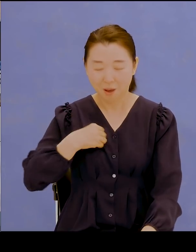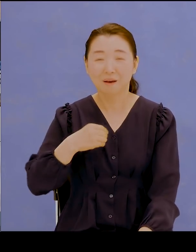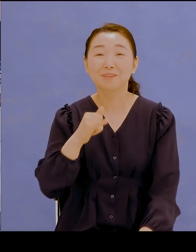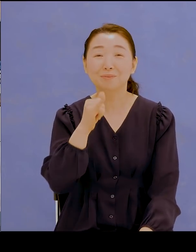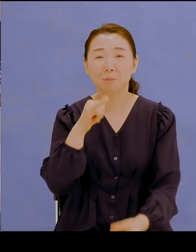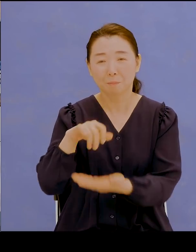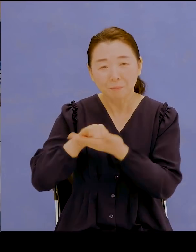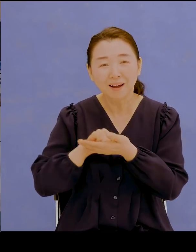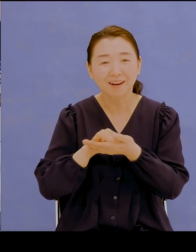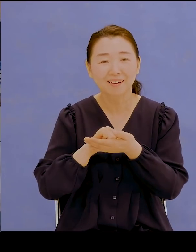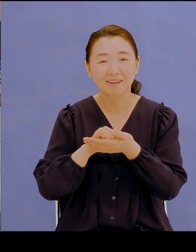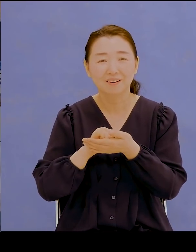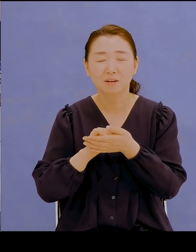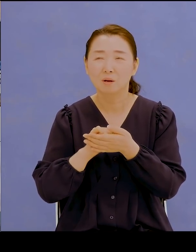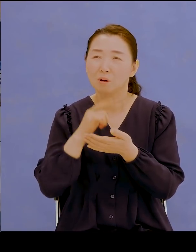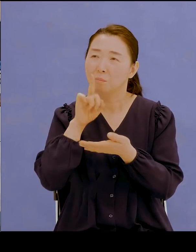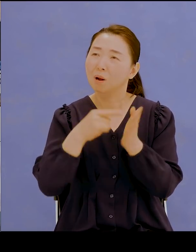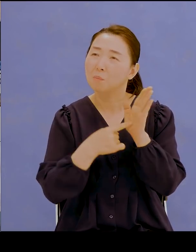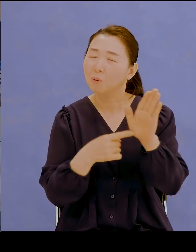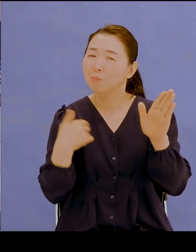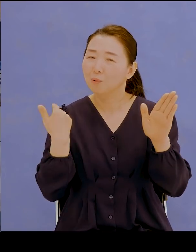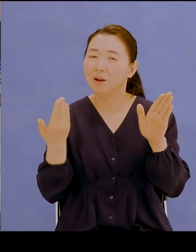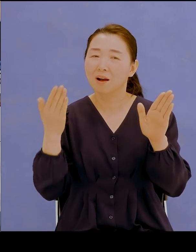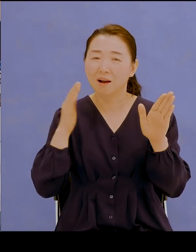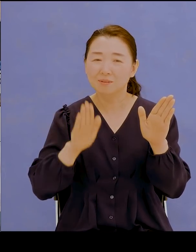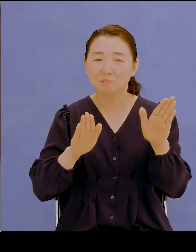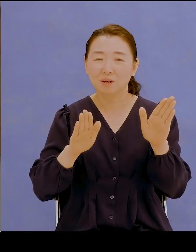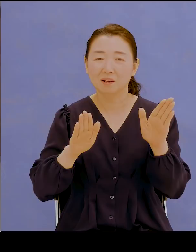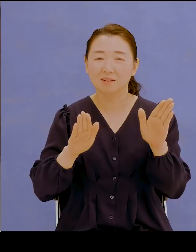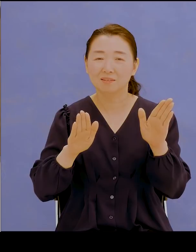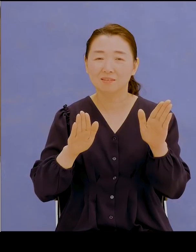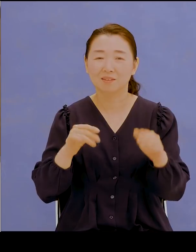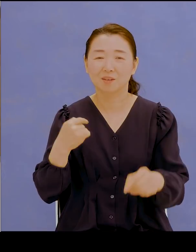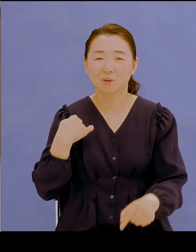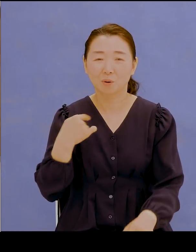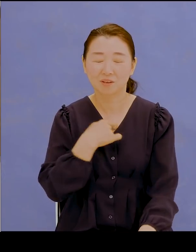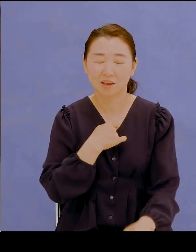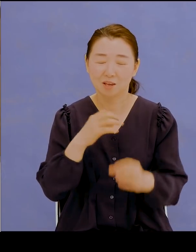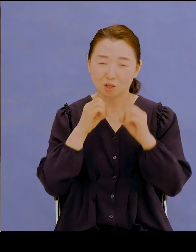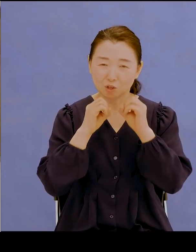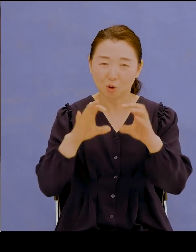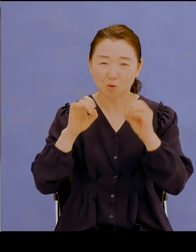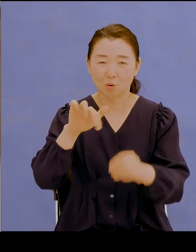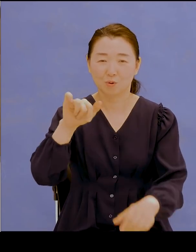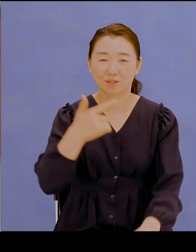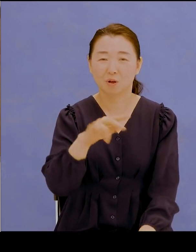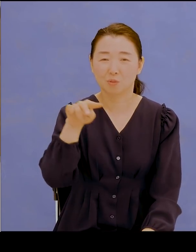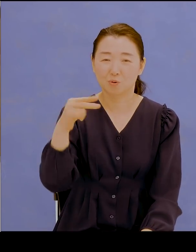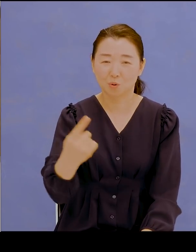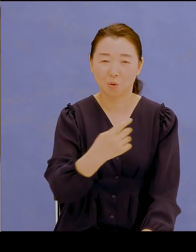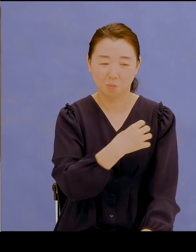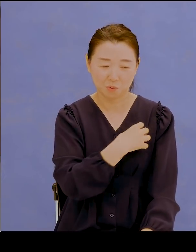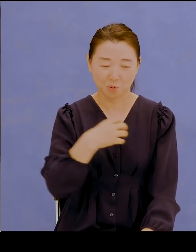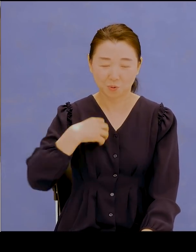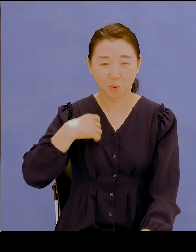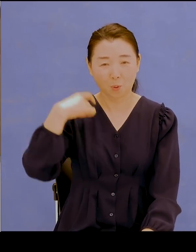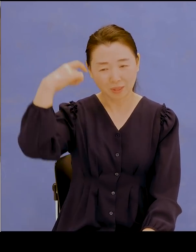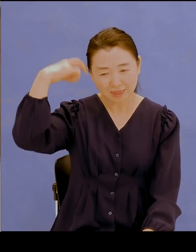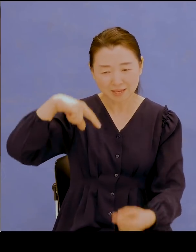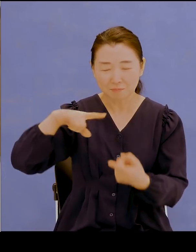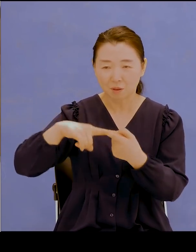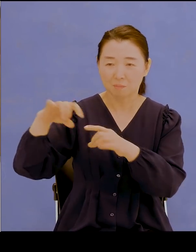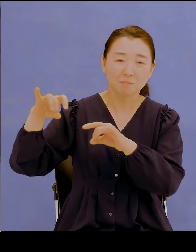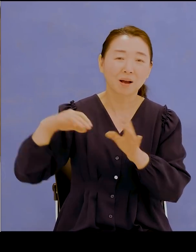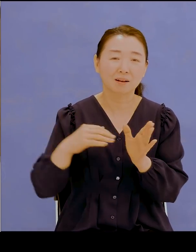그게 뭔지 뭐라고 표현해야 될지 모르겠는데 내 네. 마음에 이 마음이 그냥 선교 이렇게 이만한 폰트로 그런 느낌인